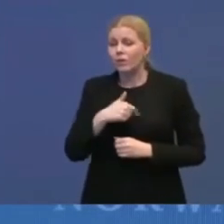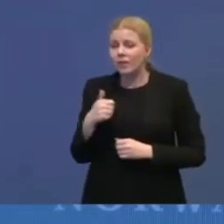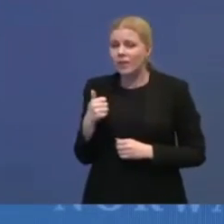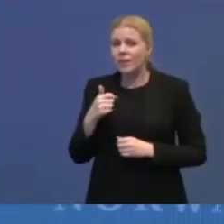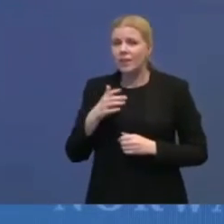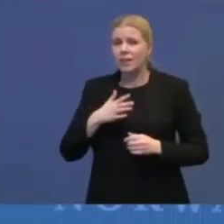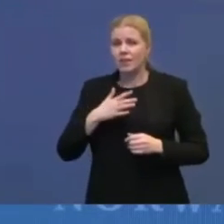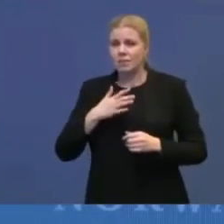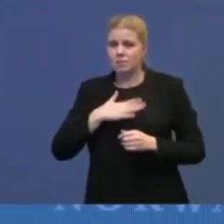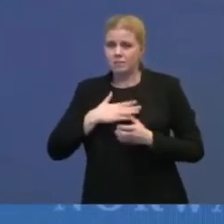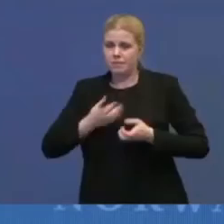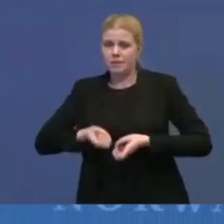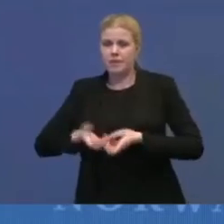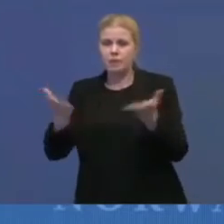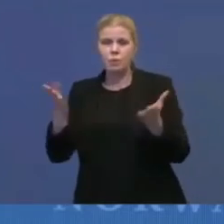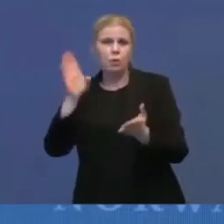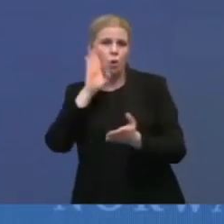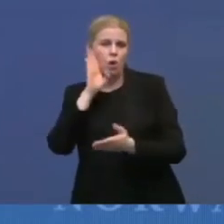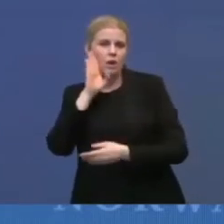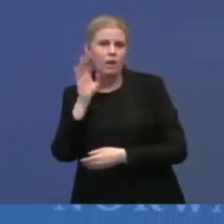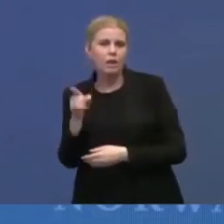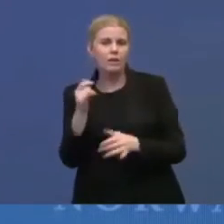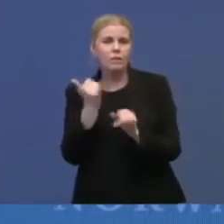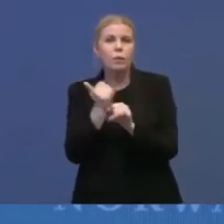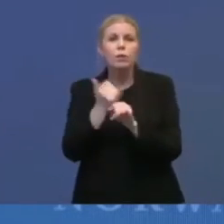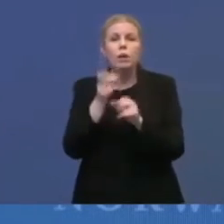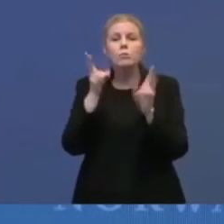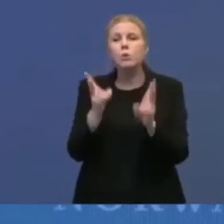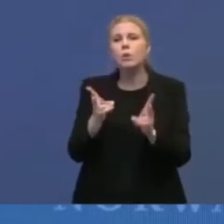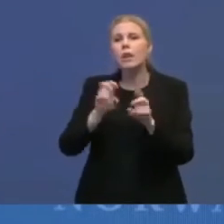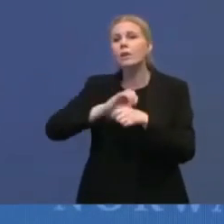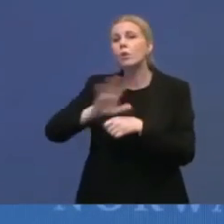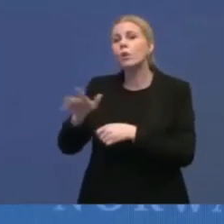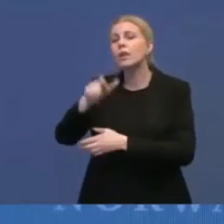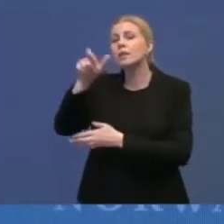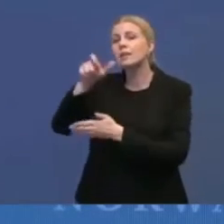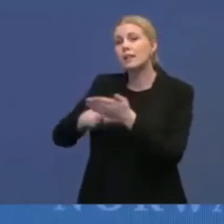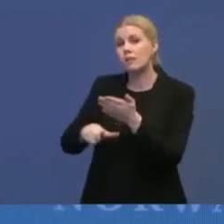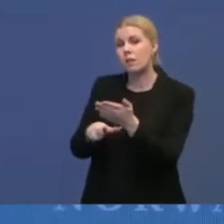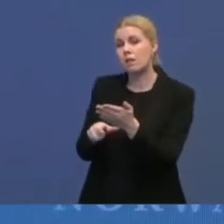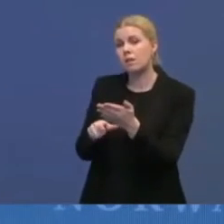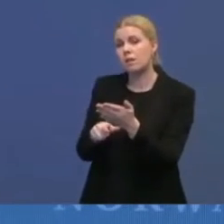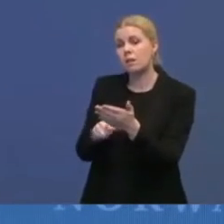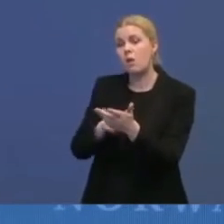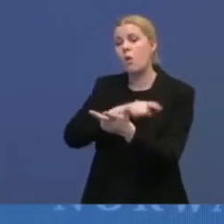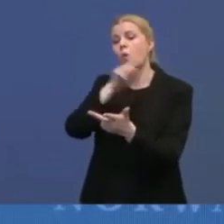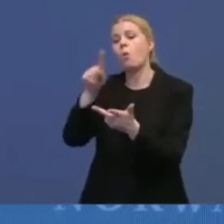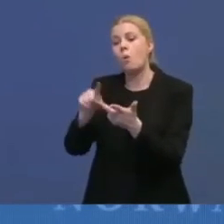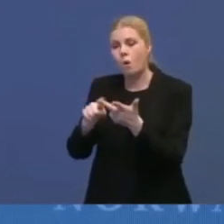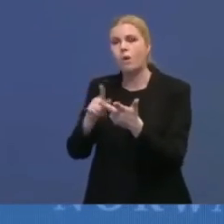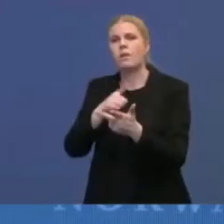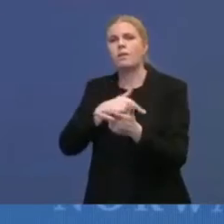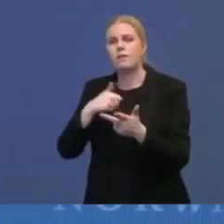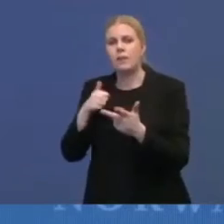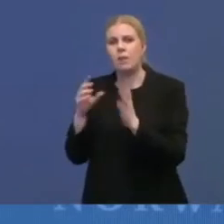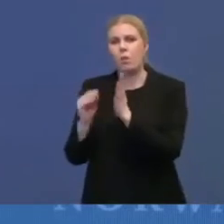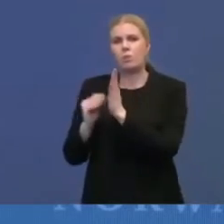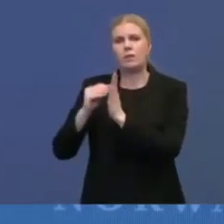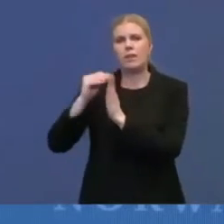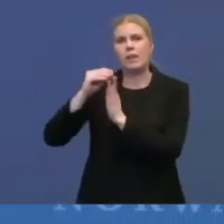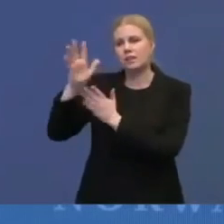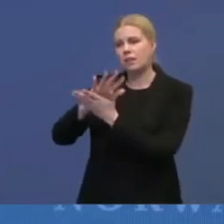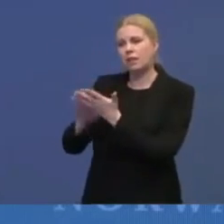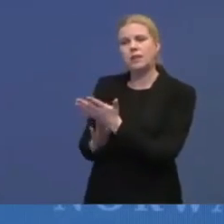sujidin shar'i a in si intan ka balaran lo isti imaalu shaa haada da koronaha. Tas dihaadna uaxan uusboni sinina